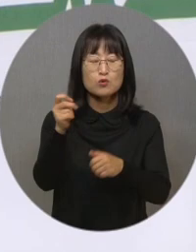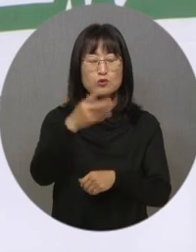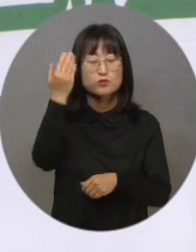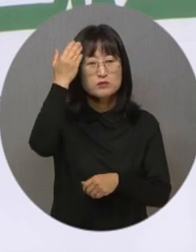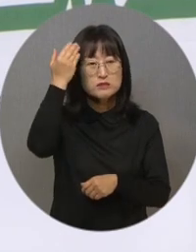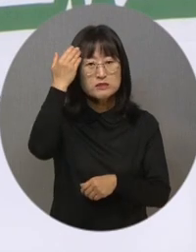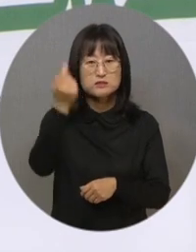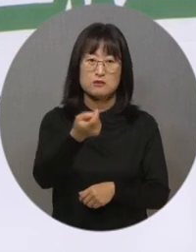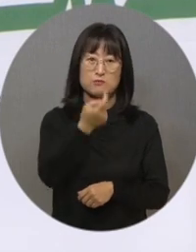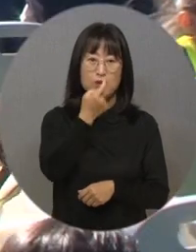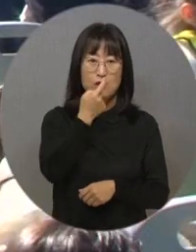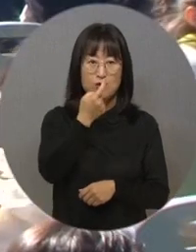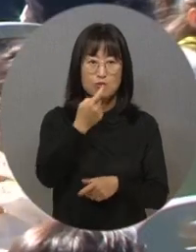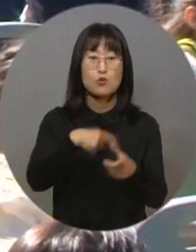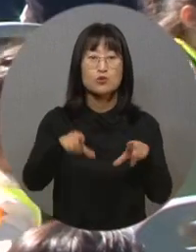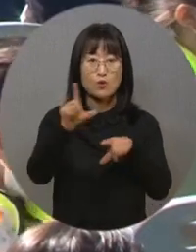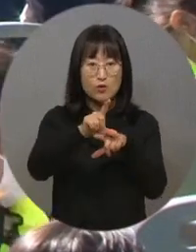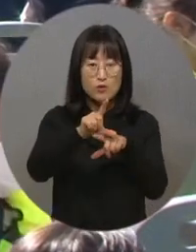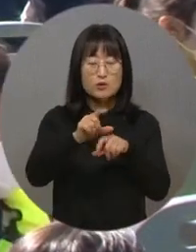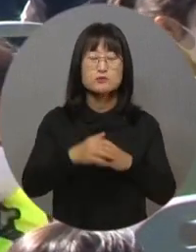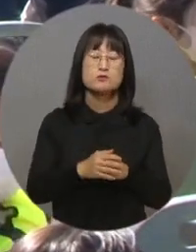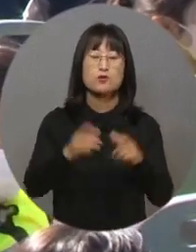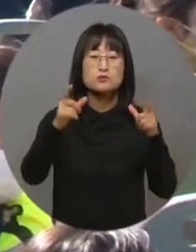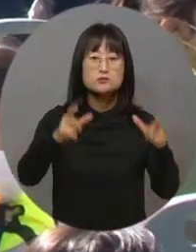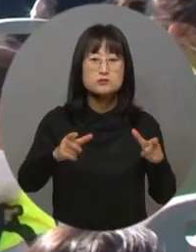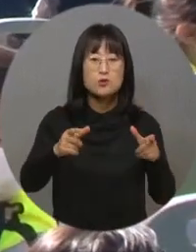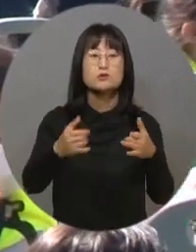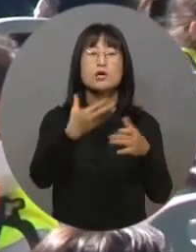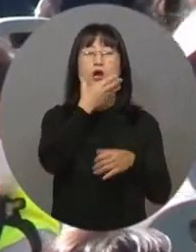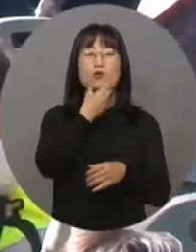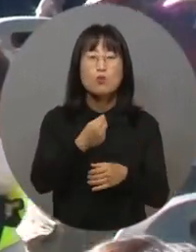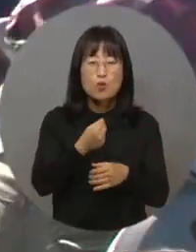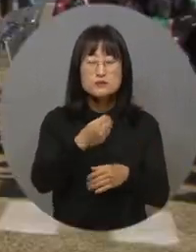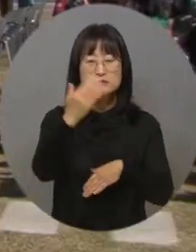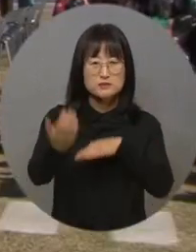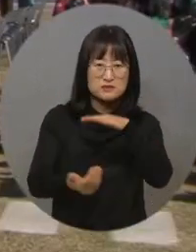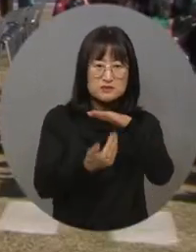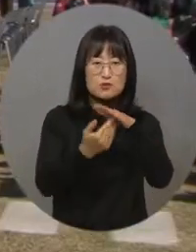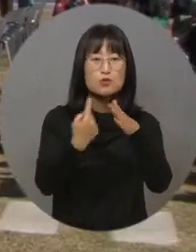효율적으로 얻어가는 동시에 지역사회의 복지 실현이 한층 더